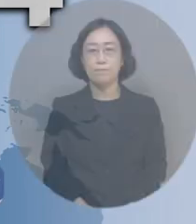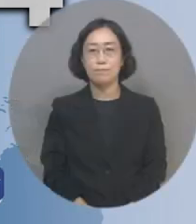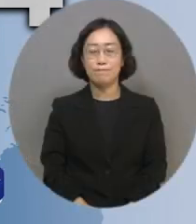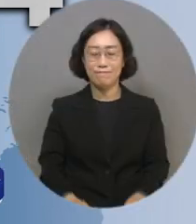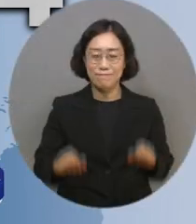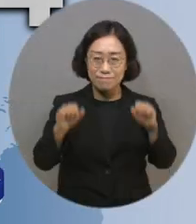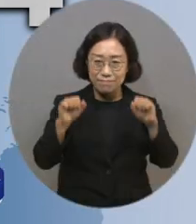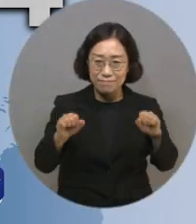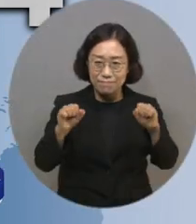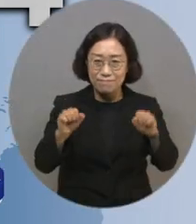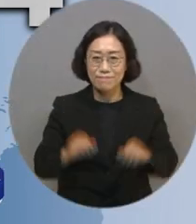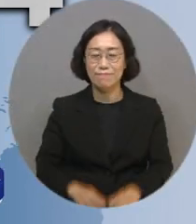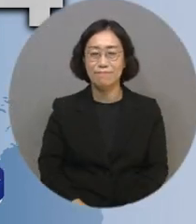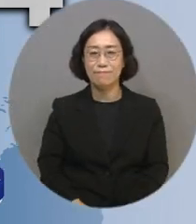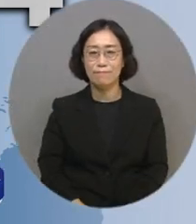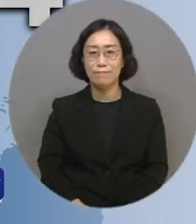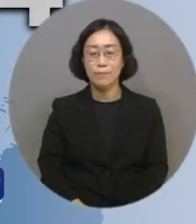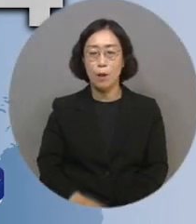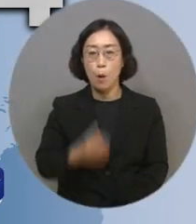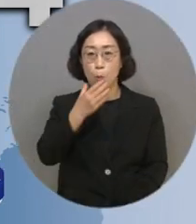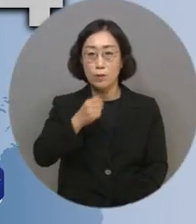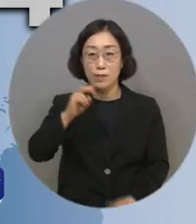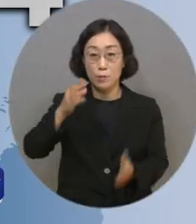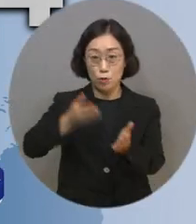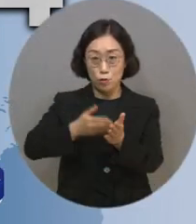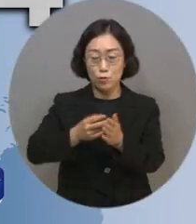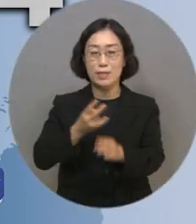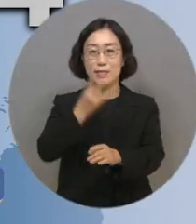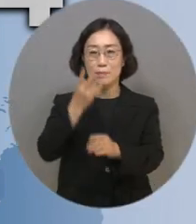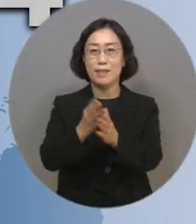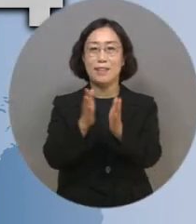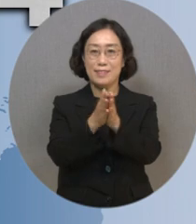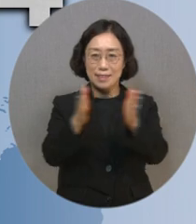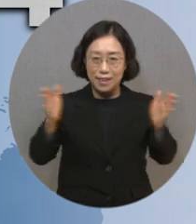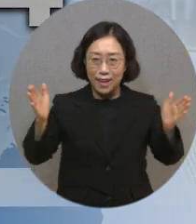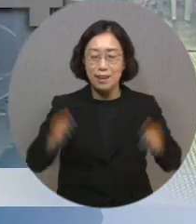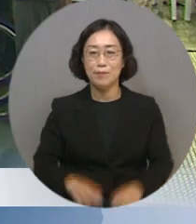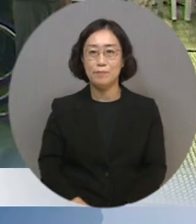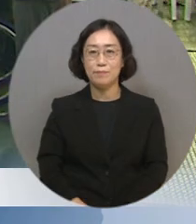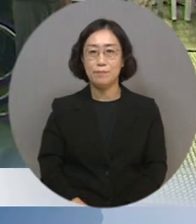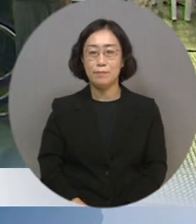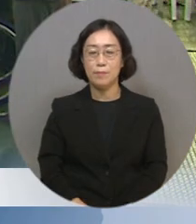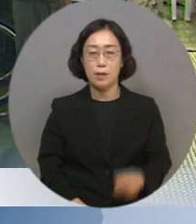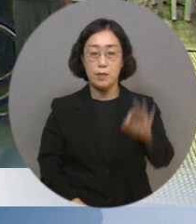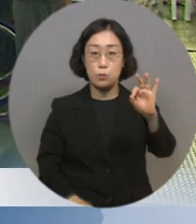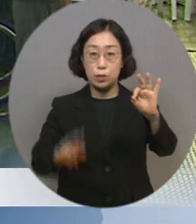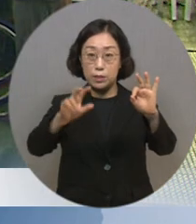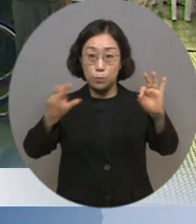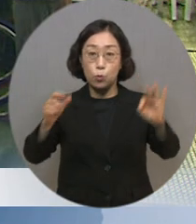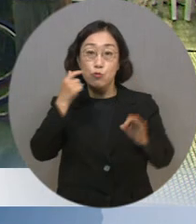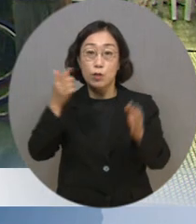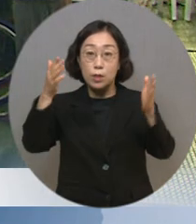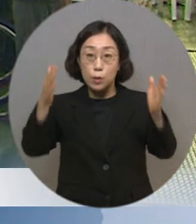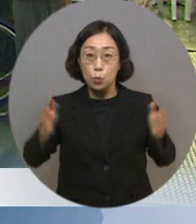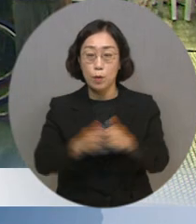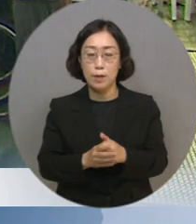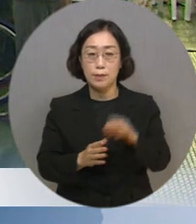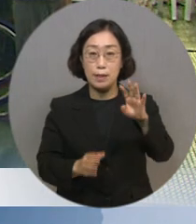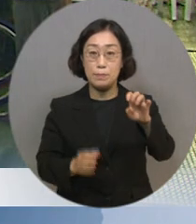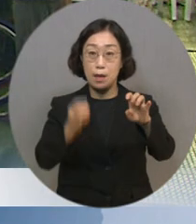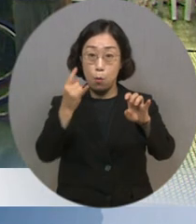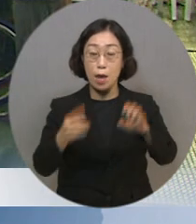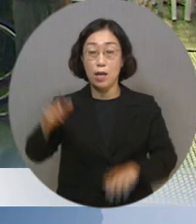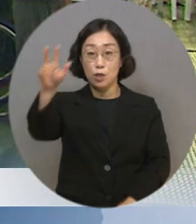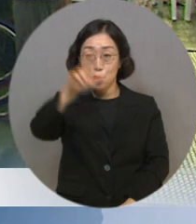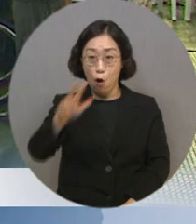시청자 여러분 안녕하십니까? WBC 복지TV 뉴스 24입니다. 지난 25일부터 6일간 제44회